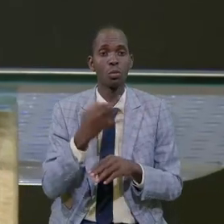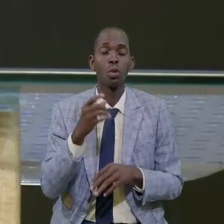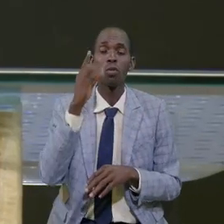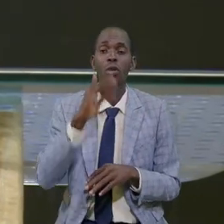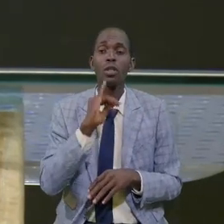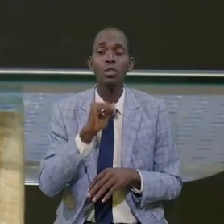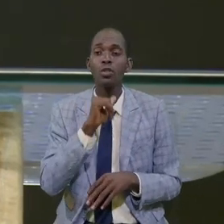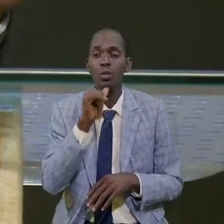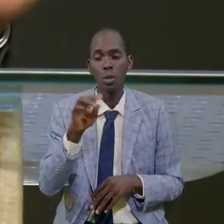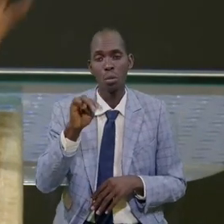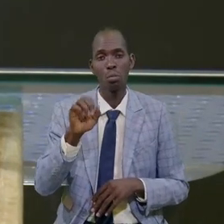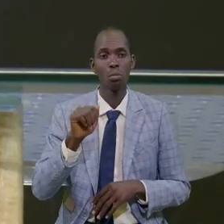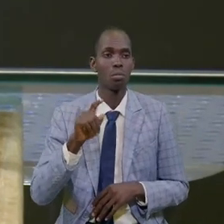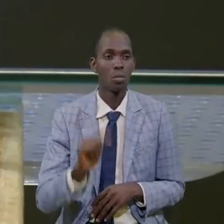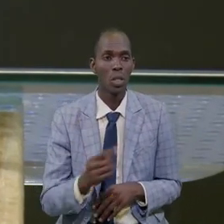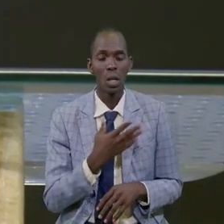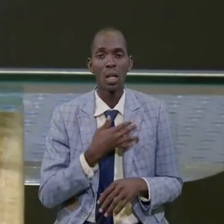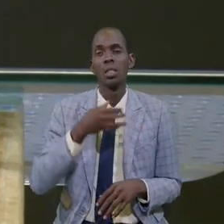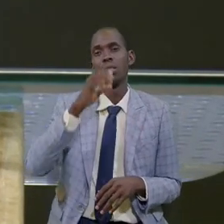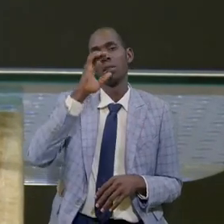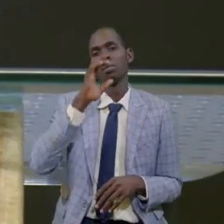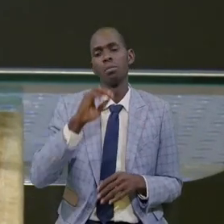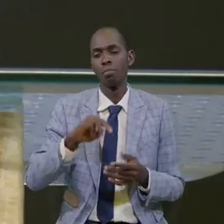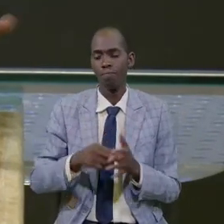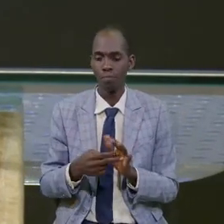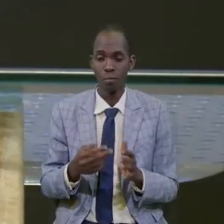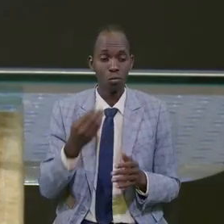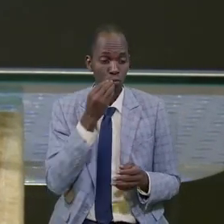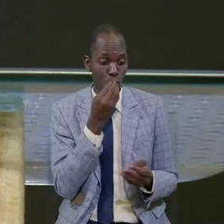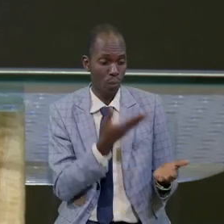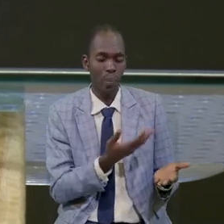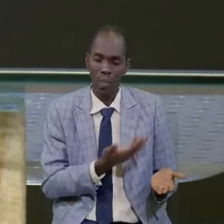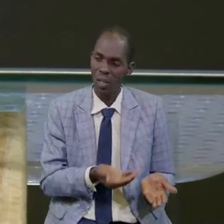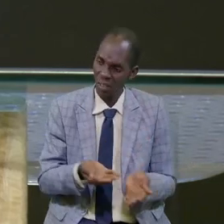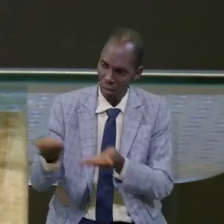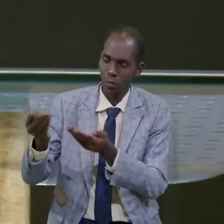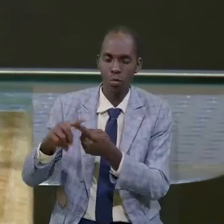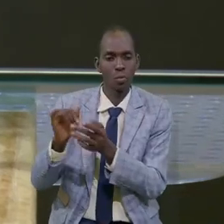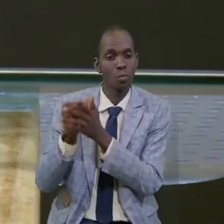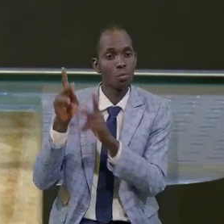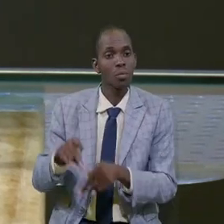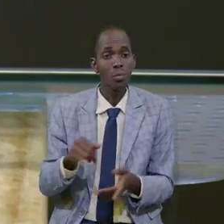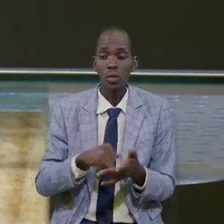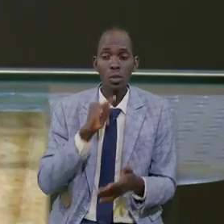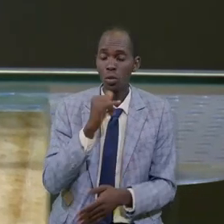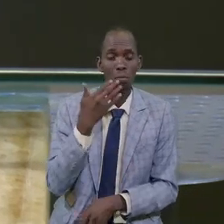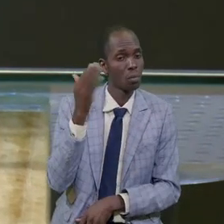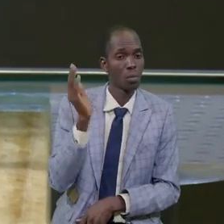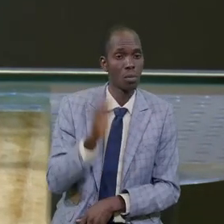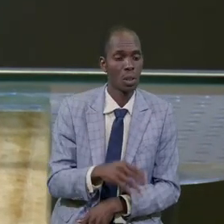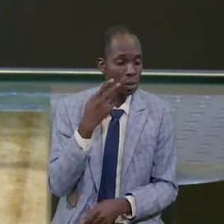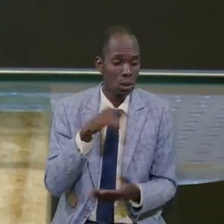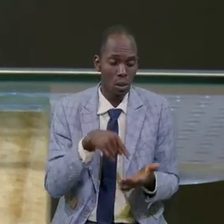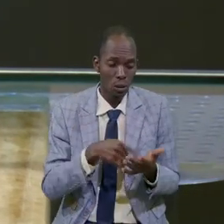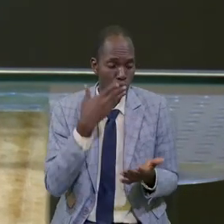somme à telle personne, aidez-moi à donner ces aliments à telle personne. C'est bon. Et